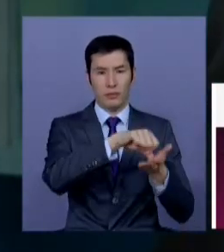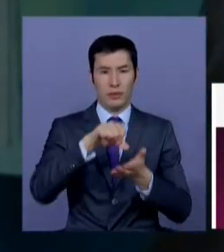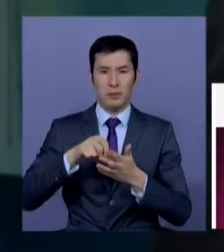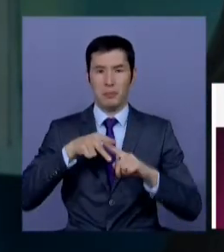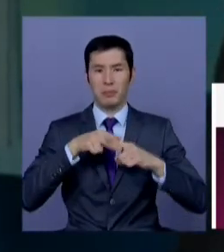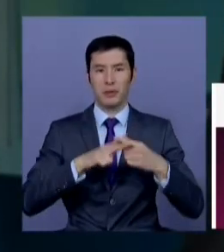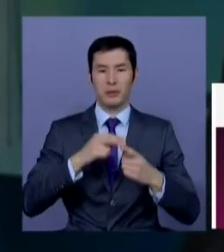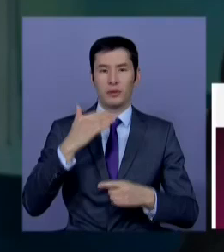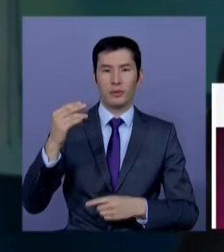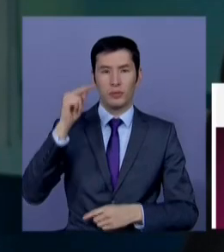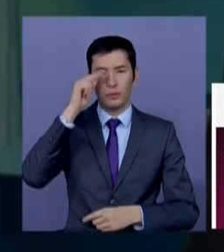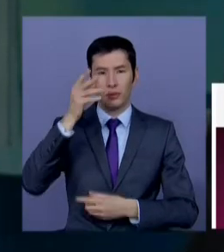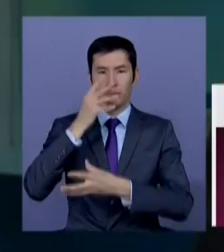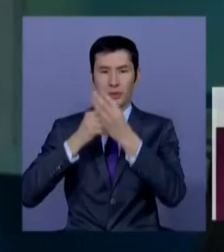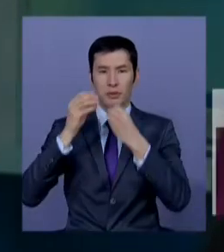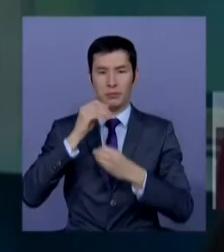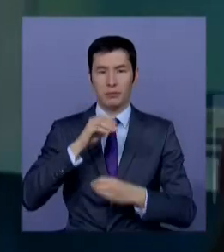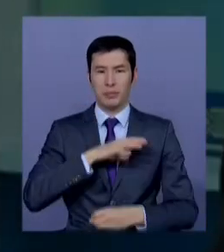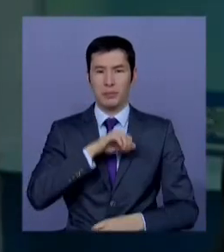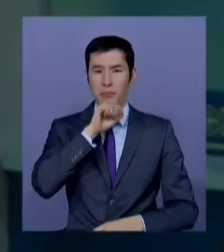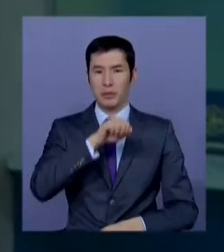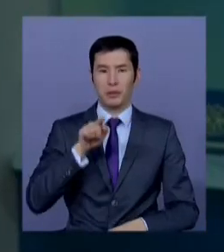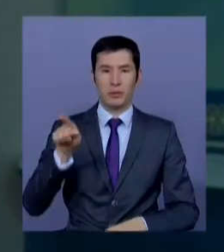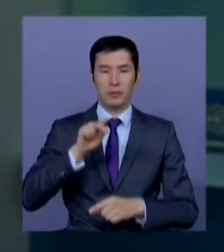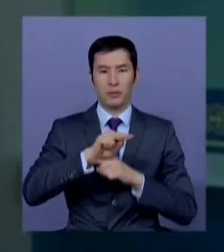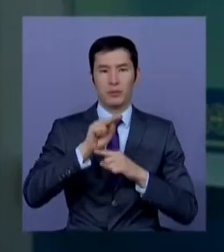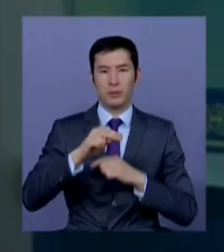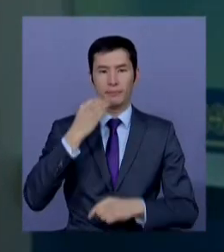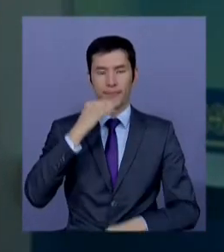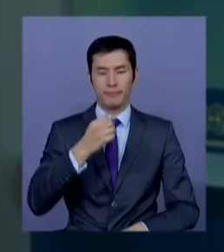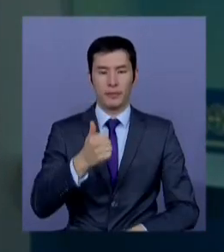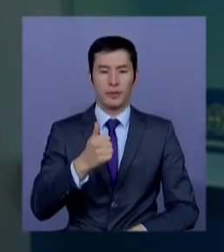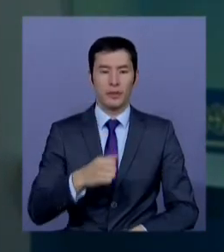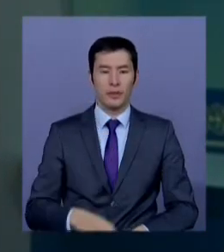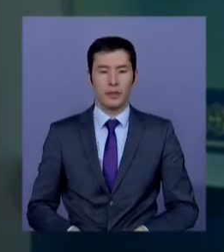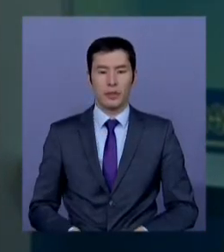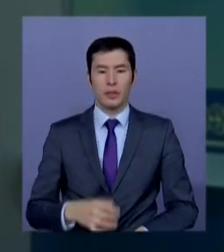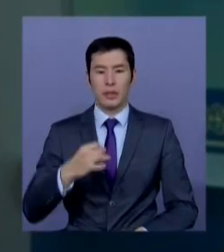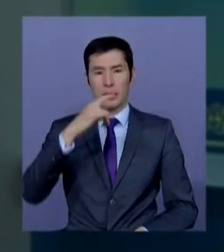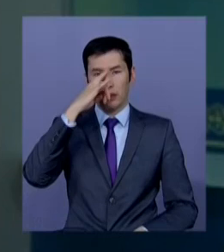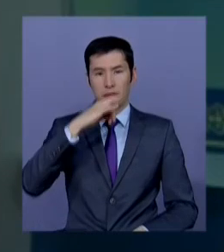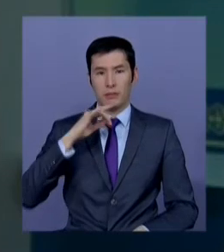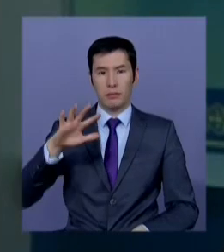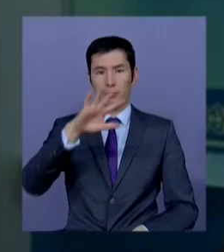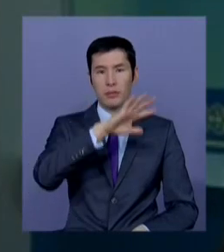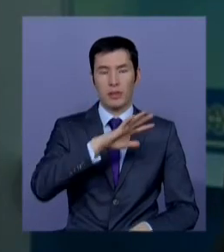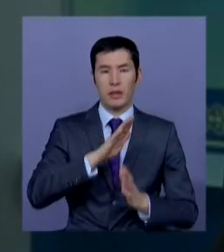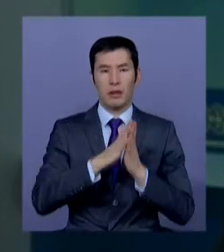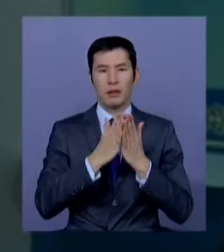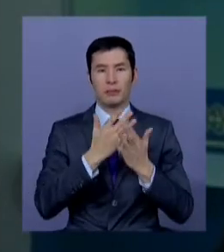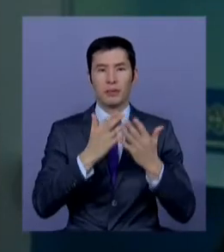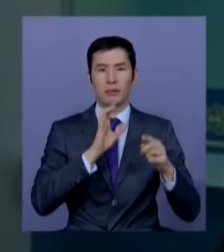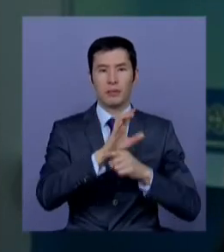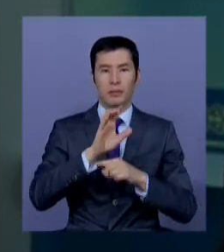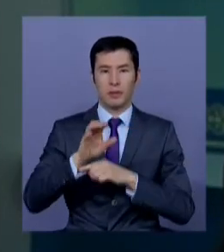шәкірттері, үлкен-үлкен ғалымдар, белгілі ғалымдар, және осы Қазақстан бойынша мектеп оқулықтарының авторлары. Және